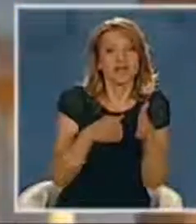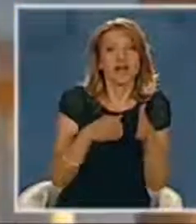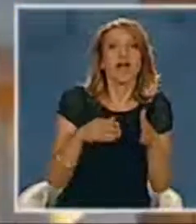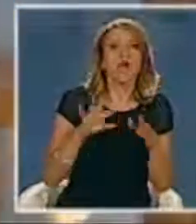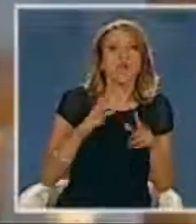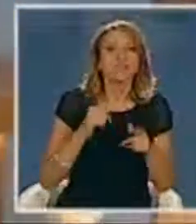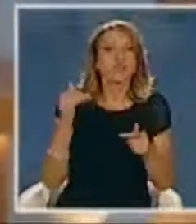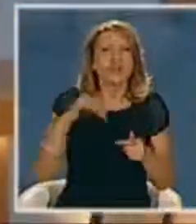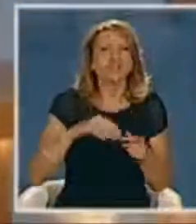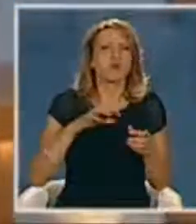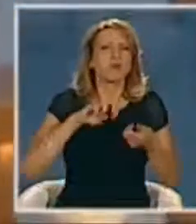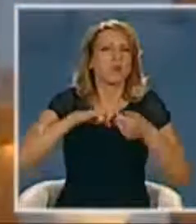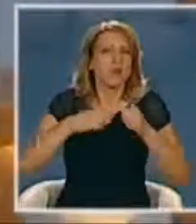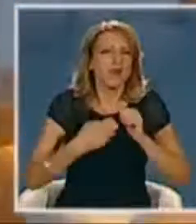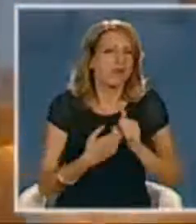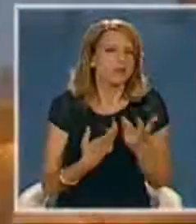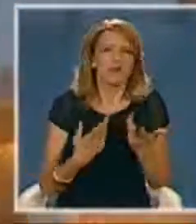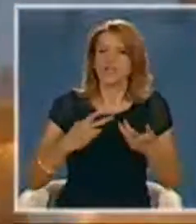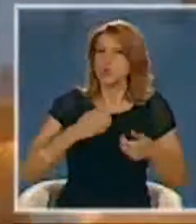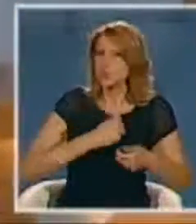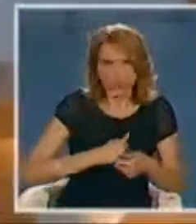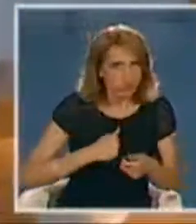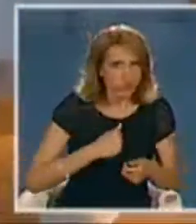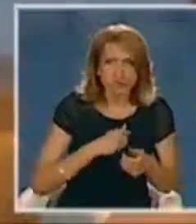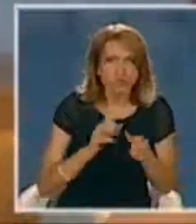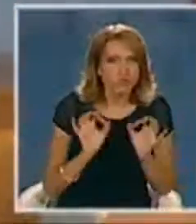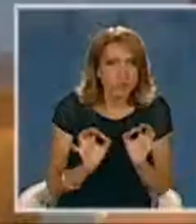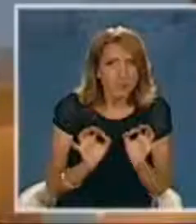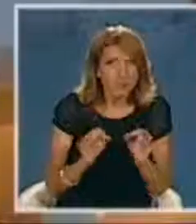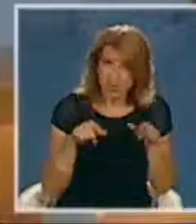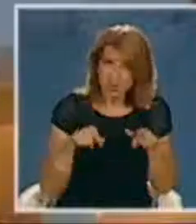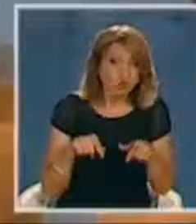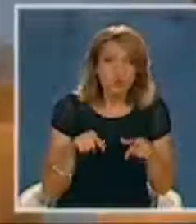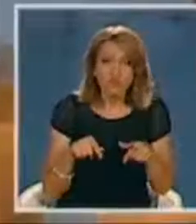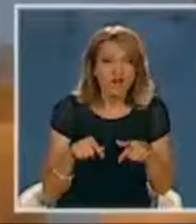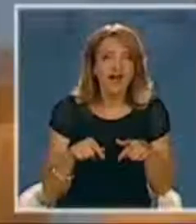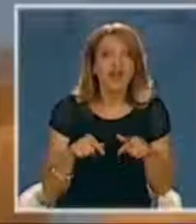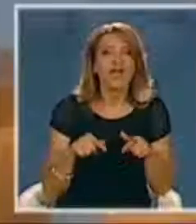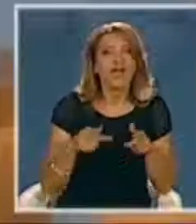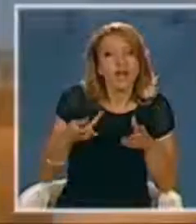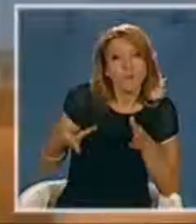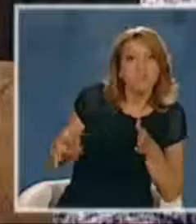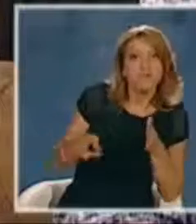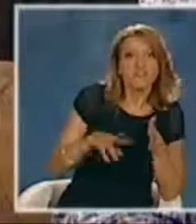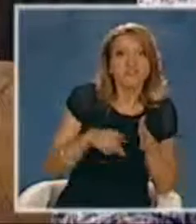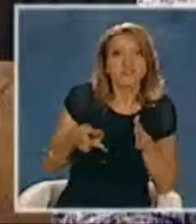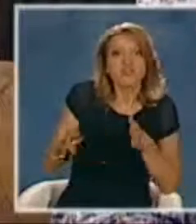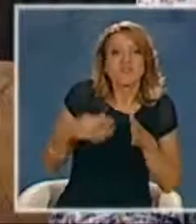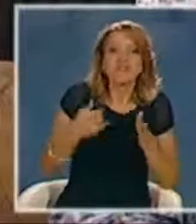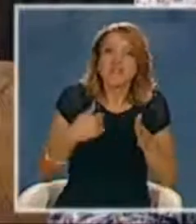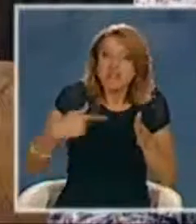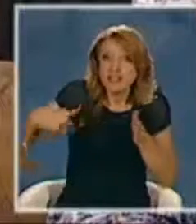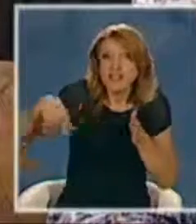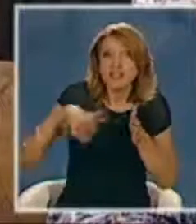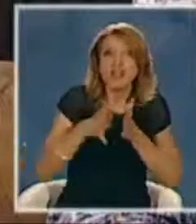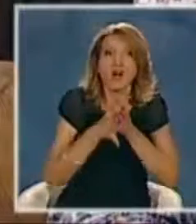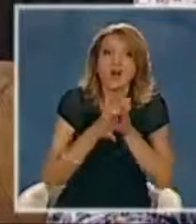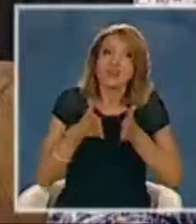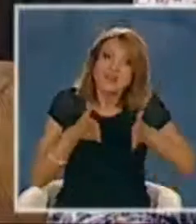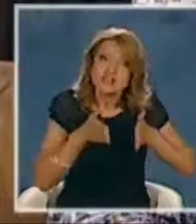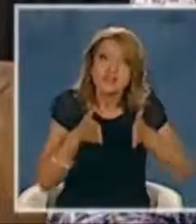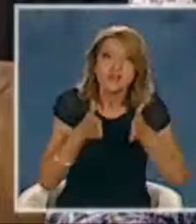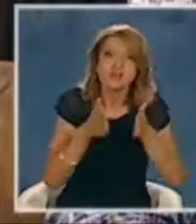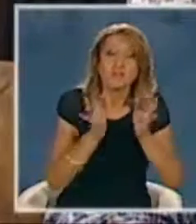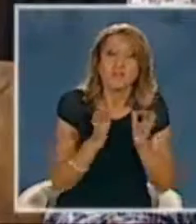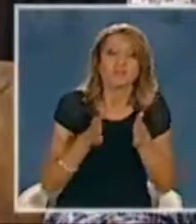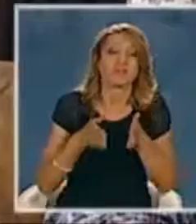под формата на болести, трудни периоди и така нататък. Нали това е нещо, което точно връща? Точно така, да. Даже аз много често си говоря с хората и